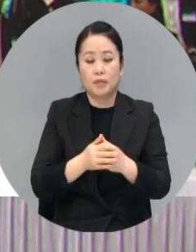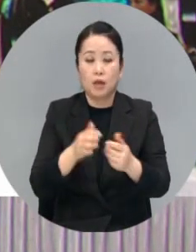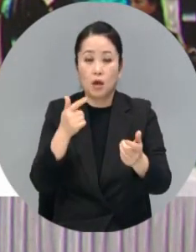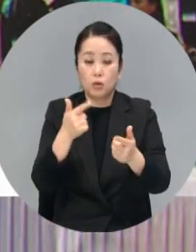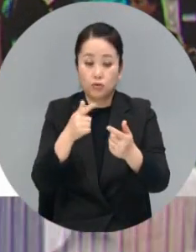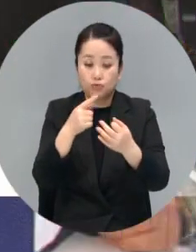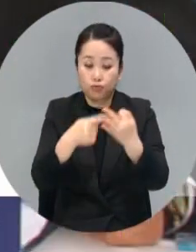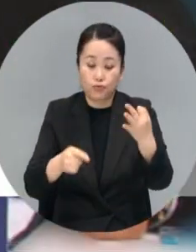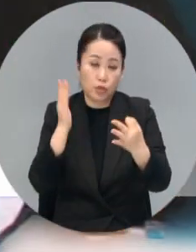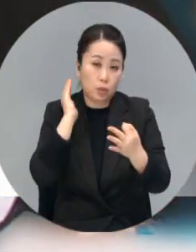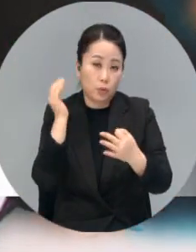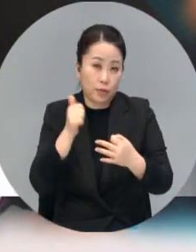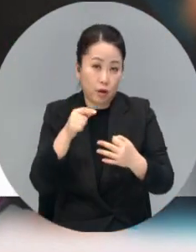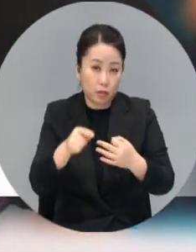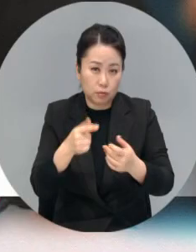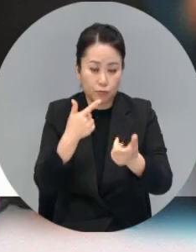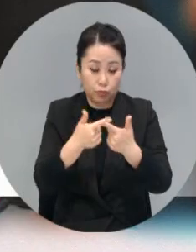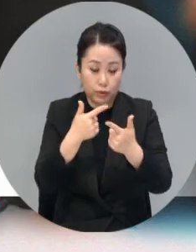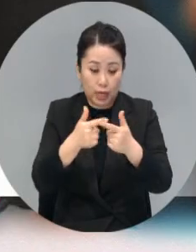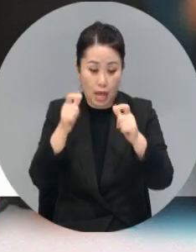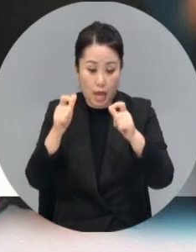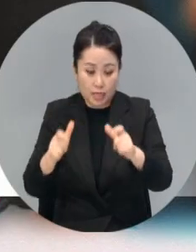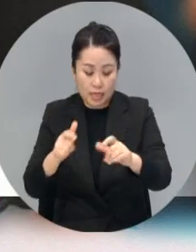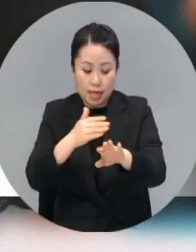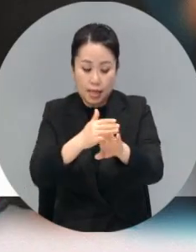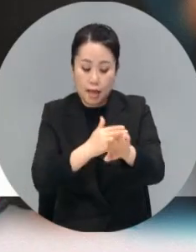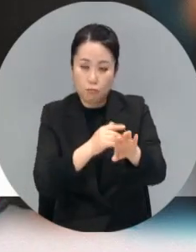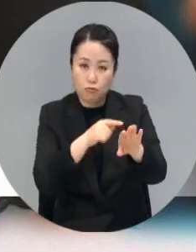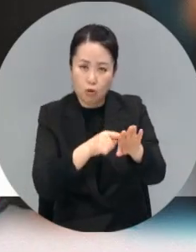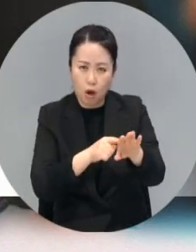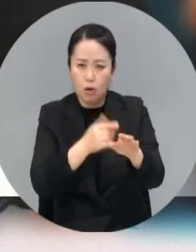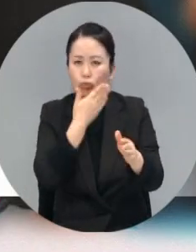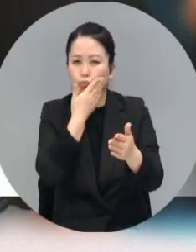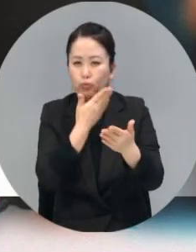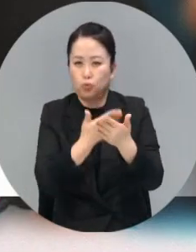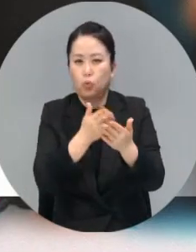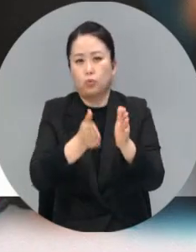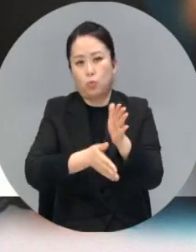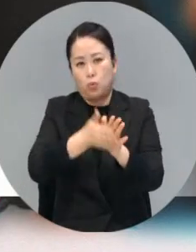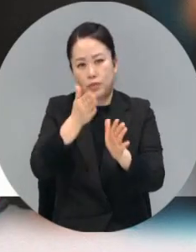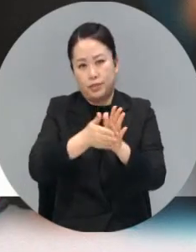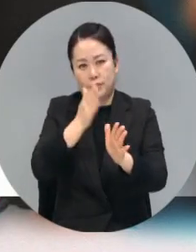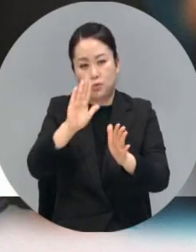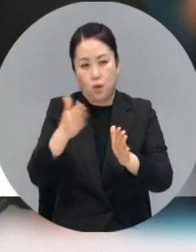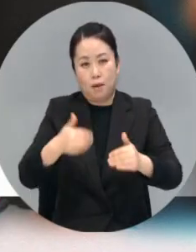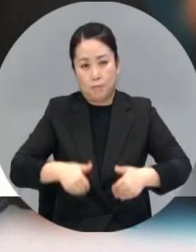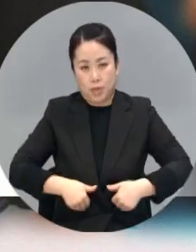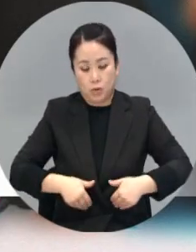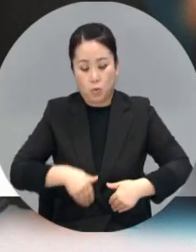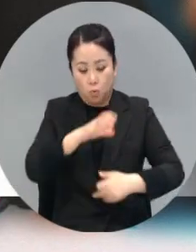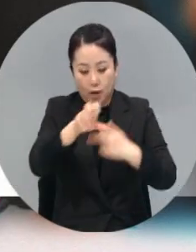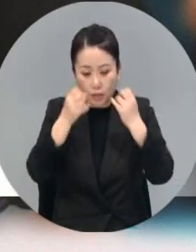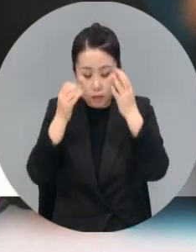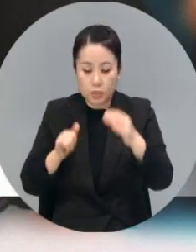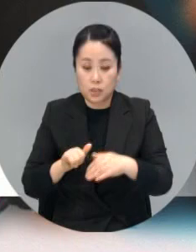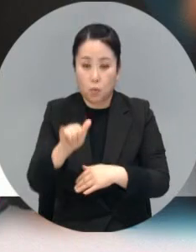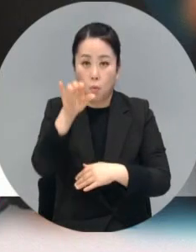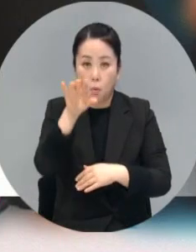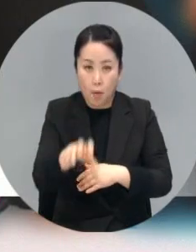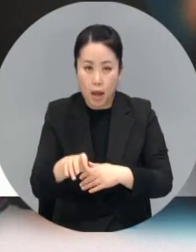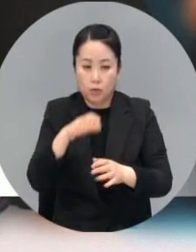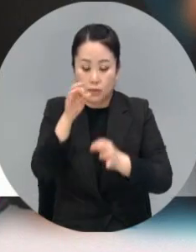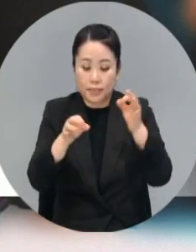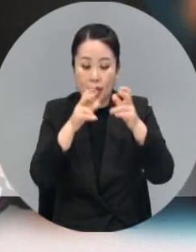윤 대통령은 부산이 남북권 거점 도시가 돼야 한다며 가덕도 신공항과 산업은행 이전 등을